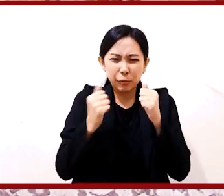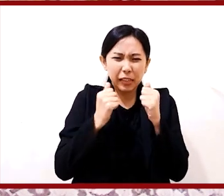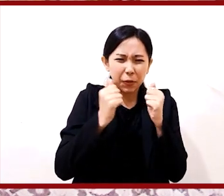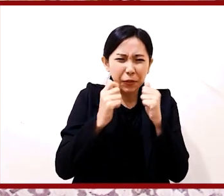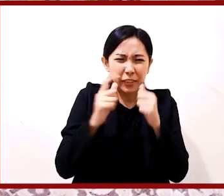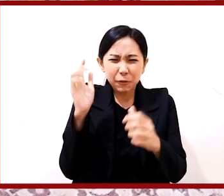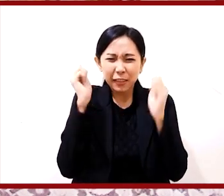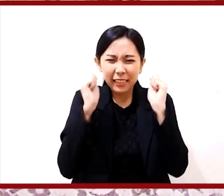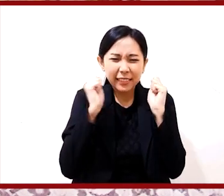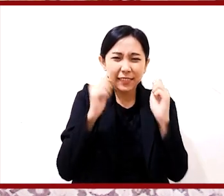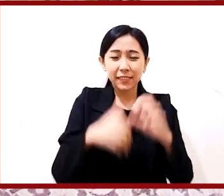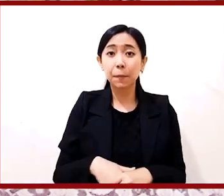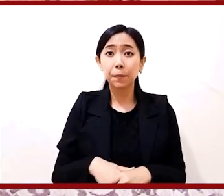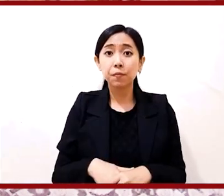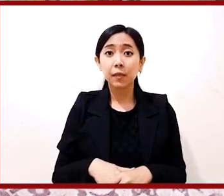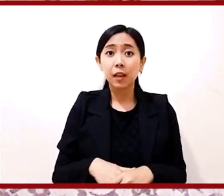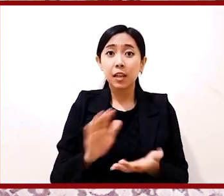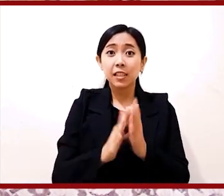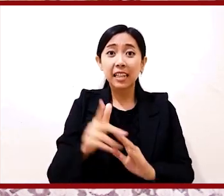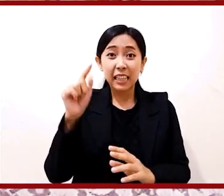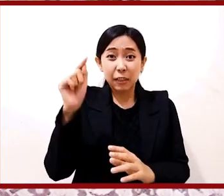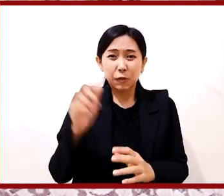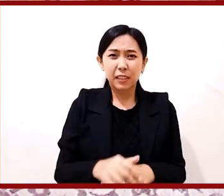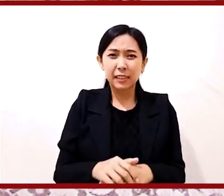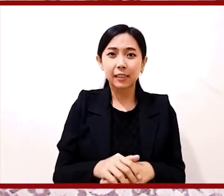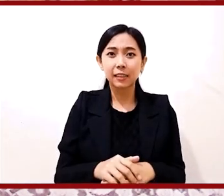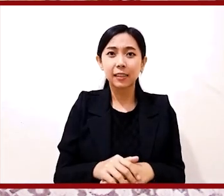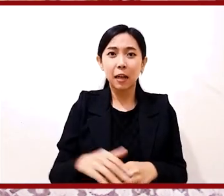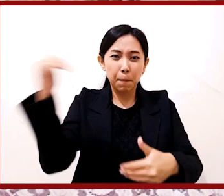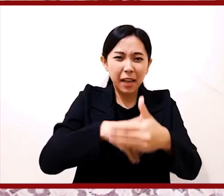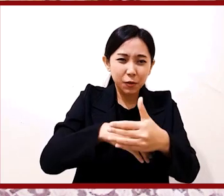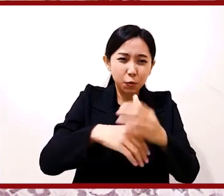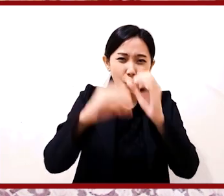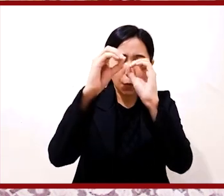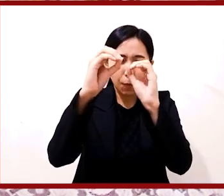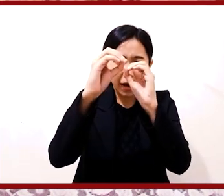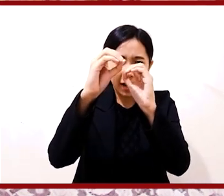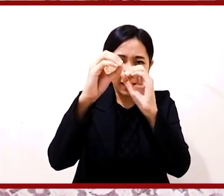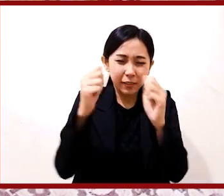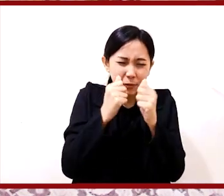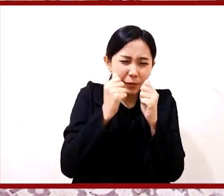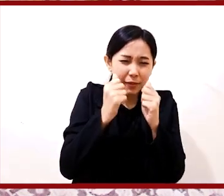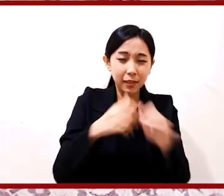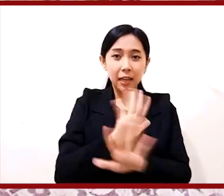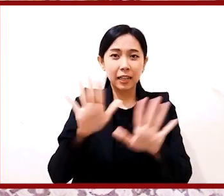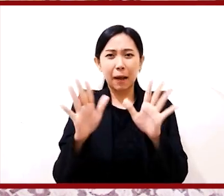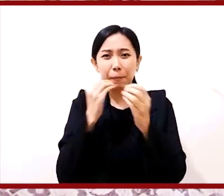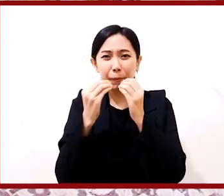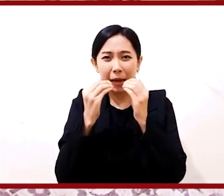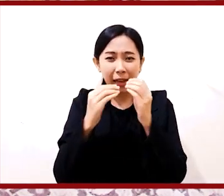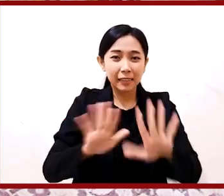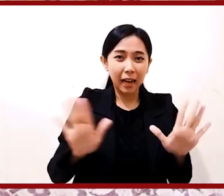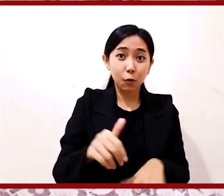ia gemetar ketakutan. Akibatnya tikus itu mengurung diri dalam lubang persembunyiannya, kurus kering dan